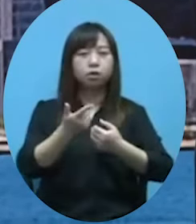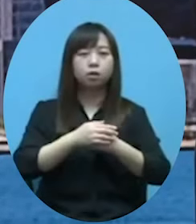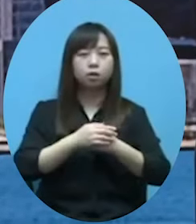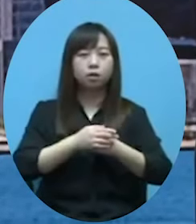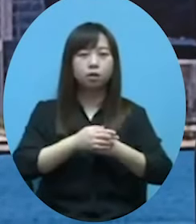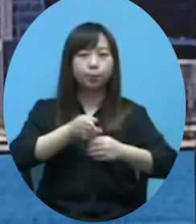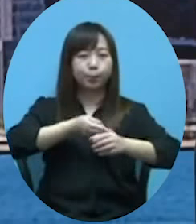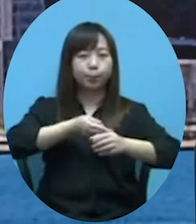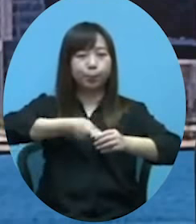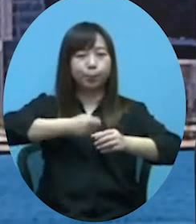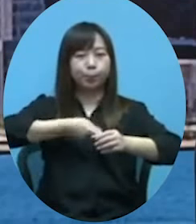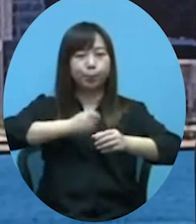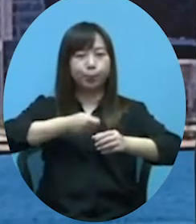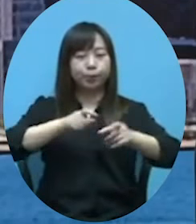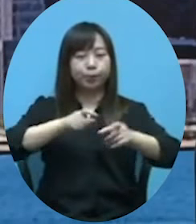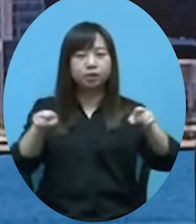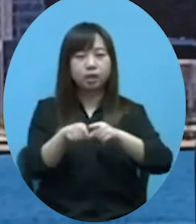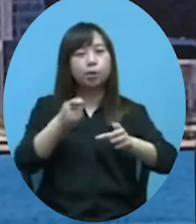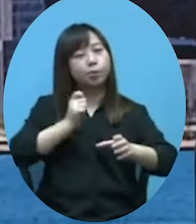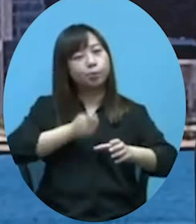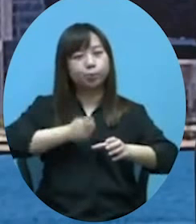一起總經